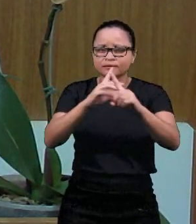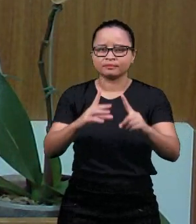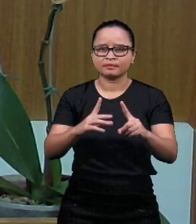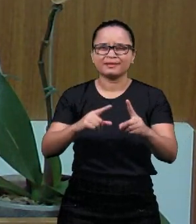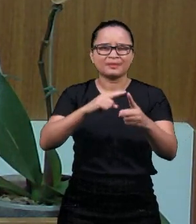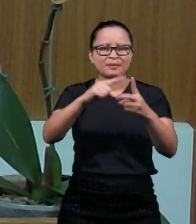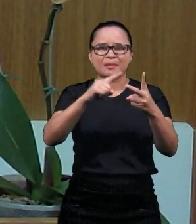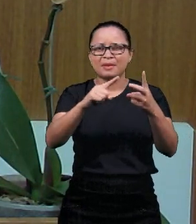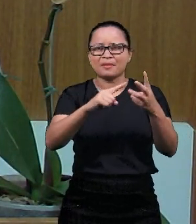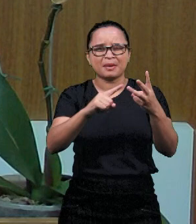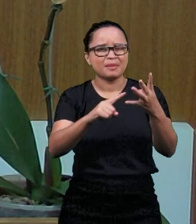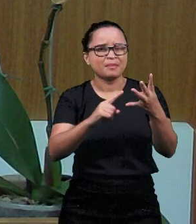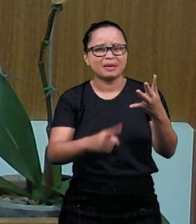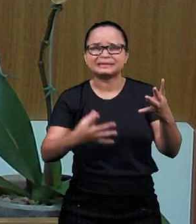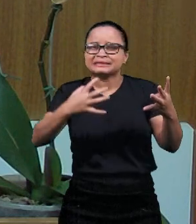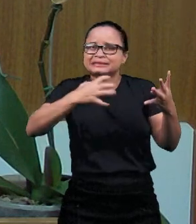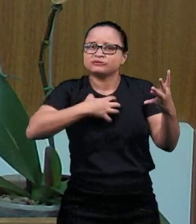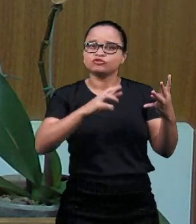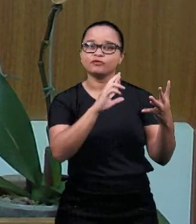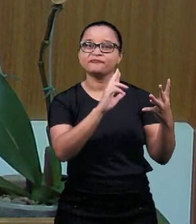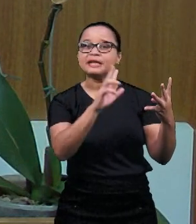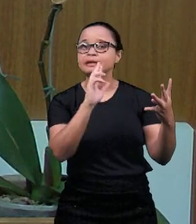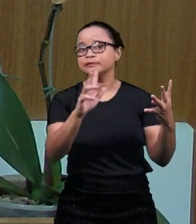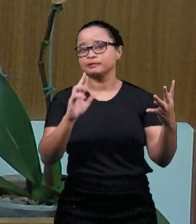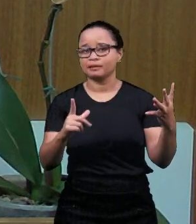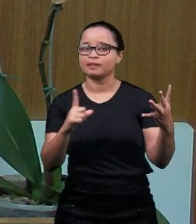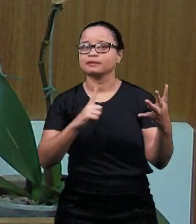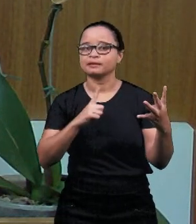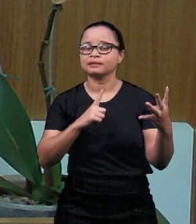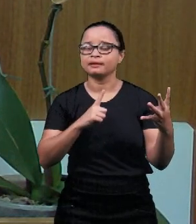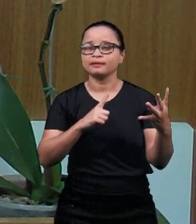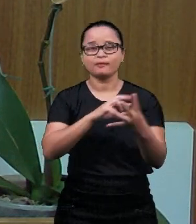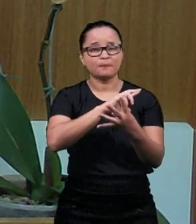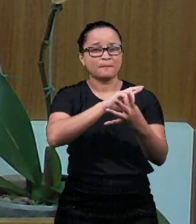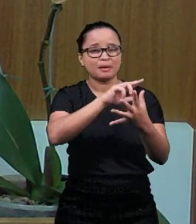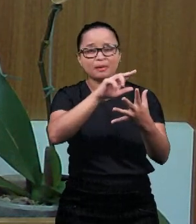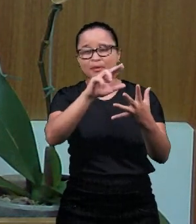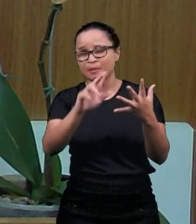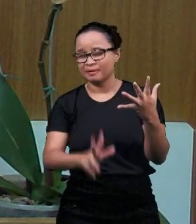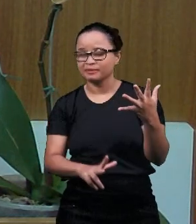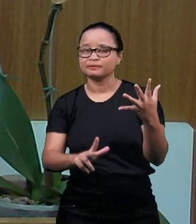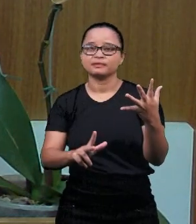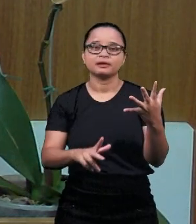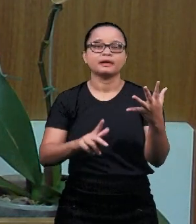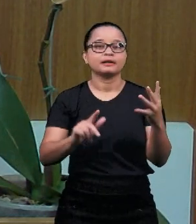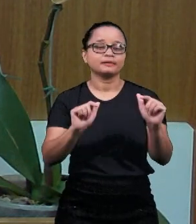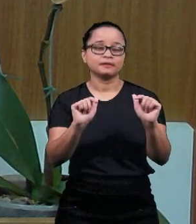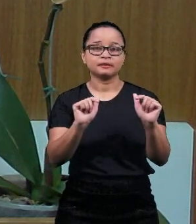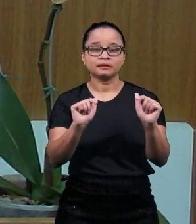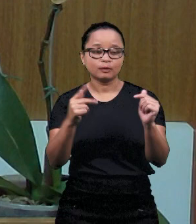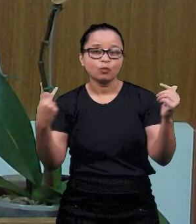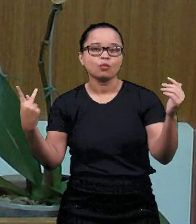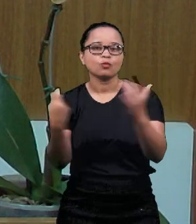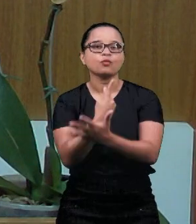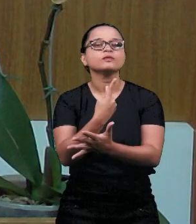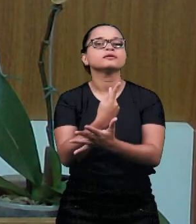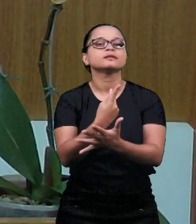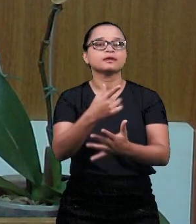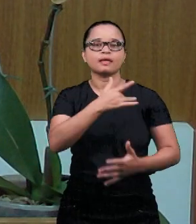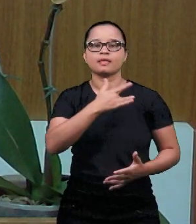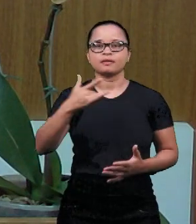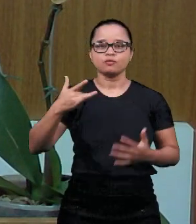de faits ou des occurrences dans la santé de la personne, comme